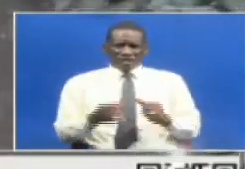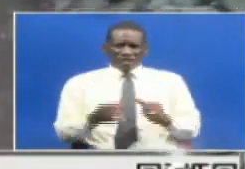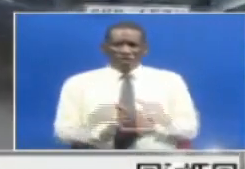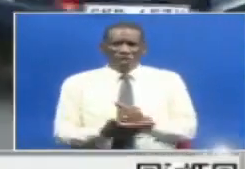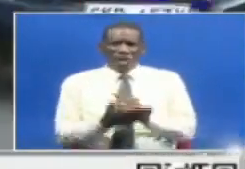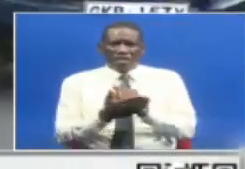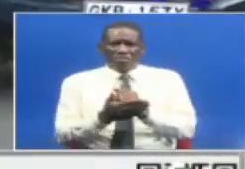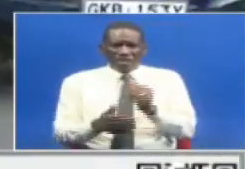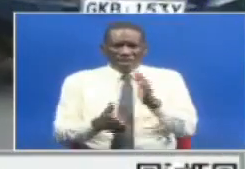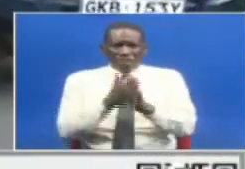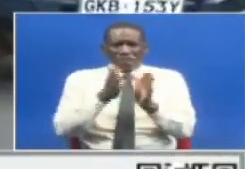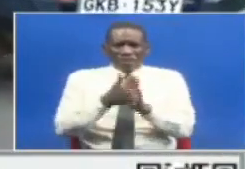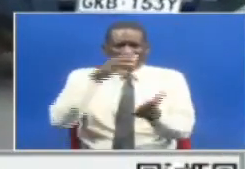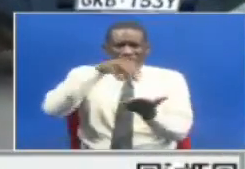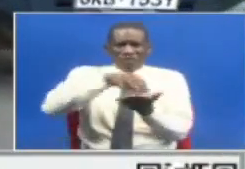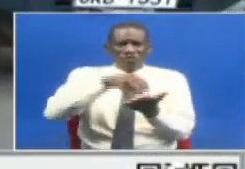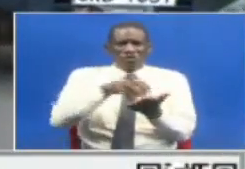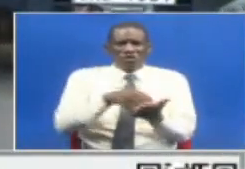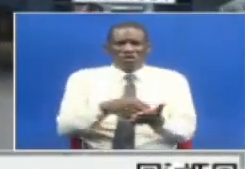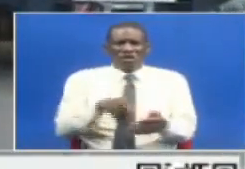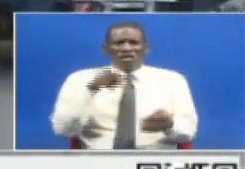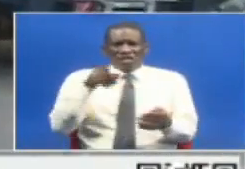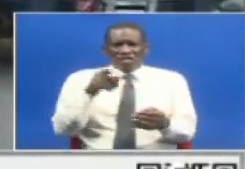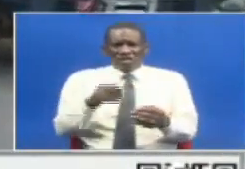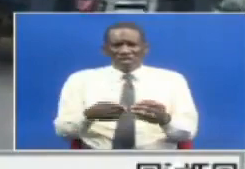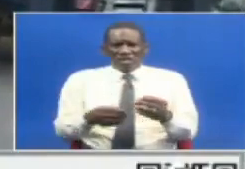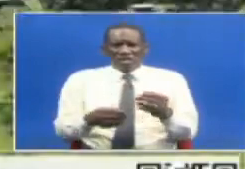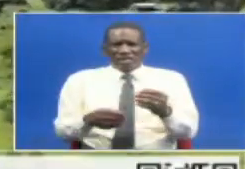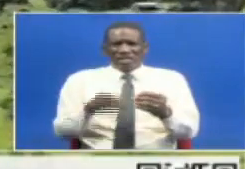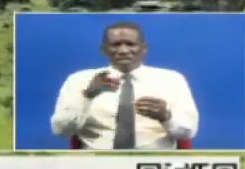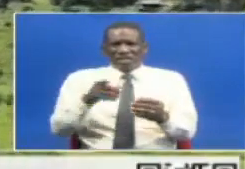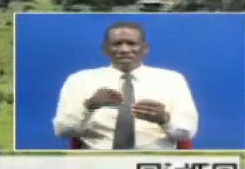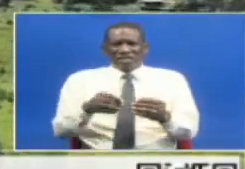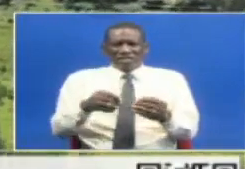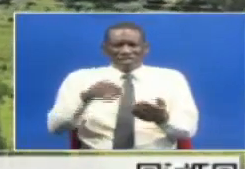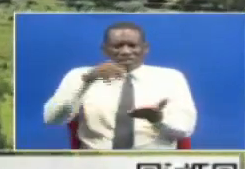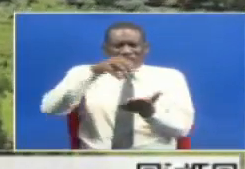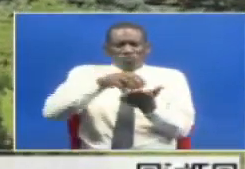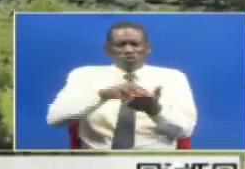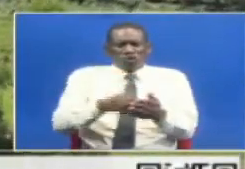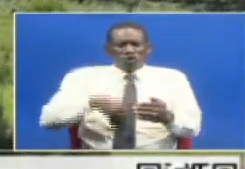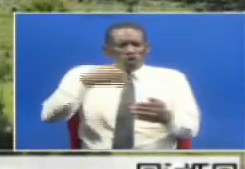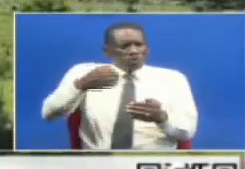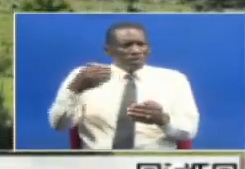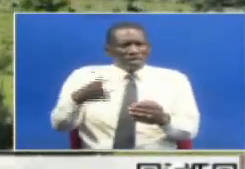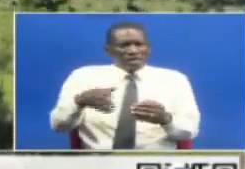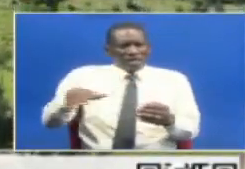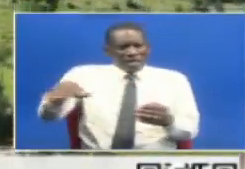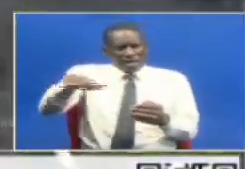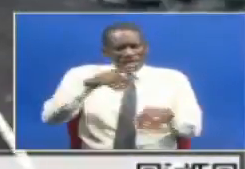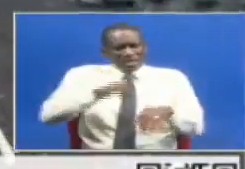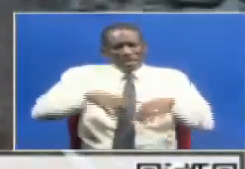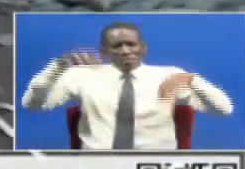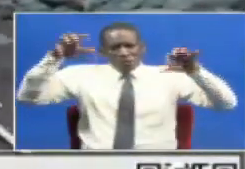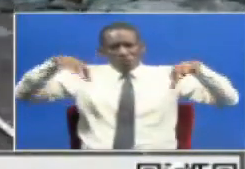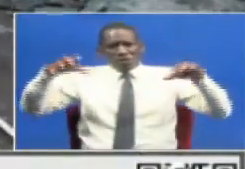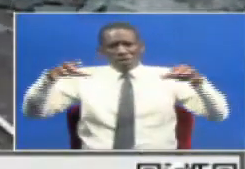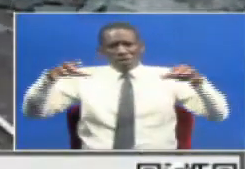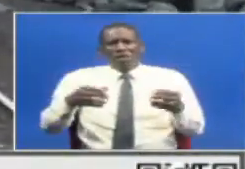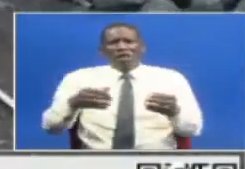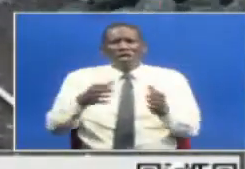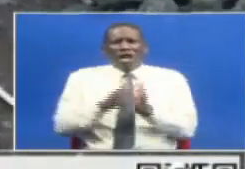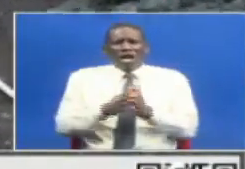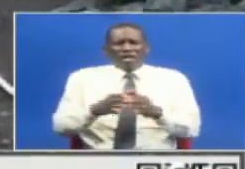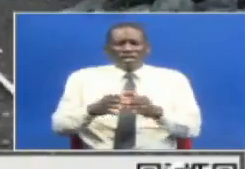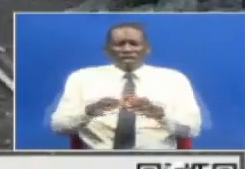dharura. Ni matukio yaliyozoeleka eneo hili kila msimu wa mvua, wakati wakinasua watu na mali kwenye maporomoko ya